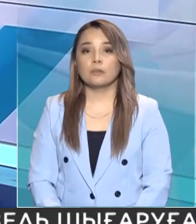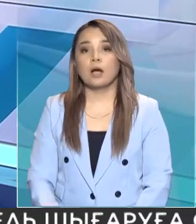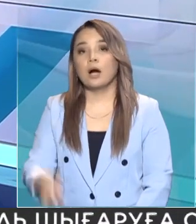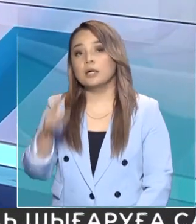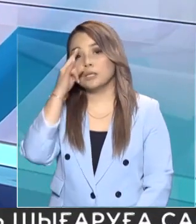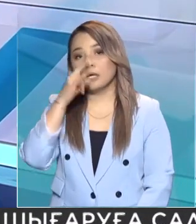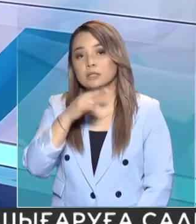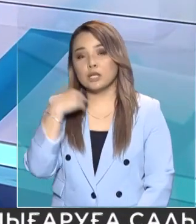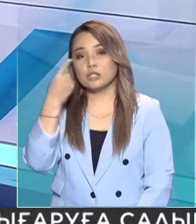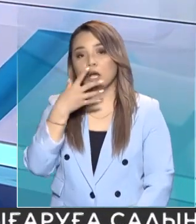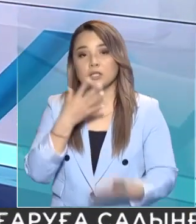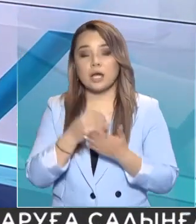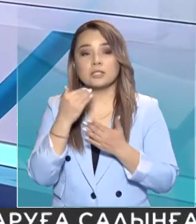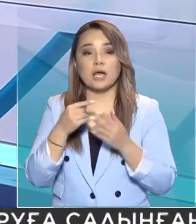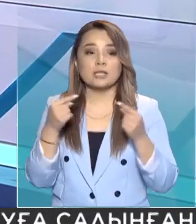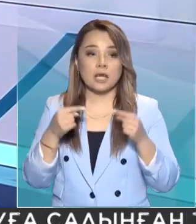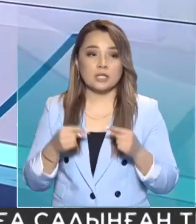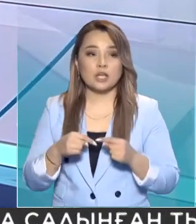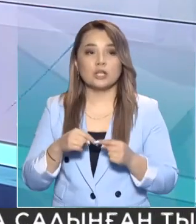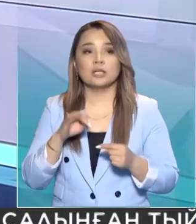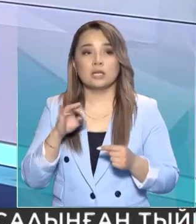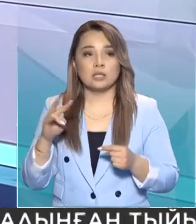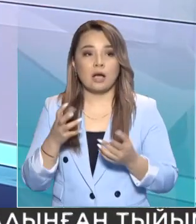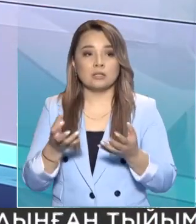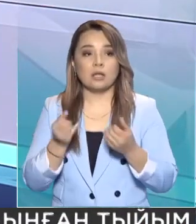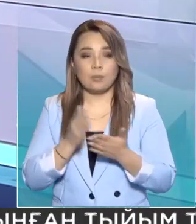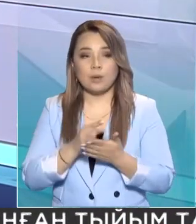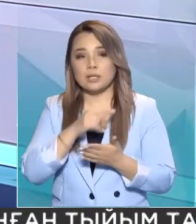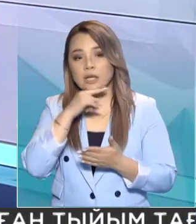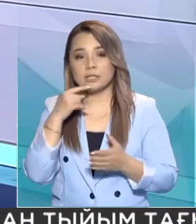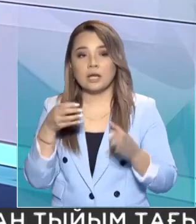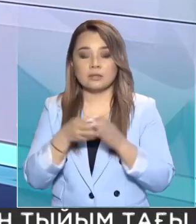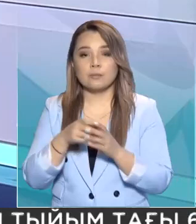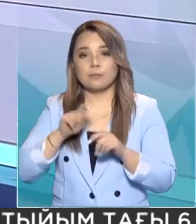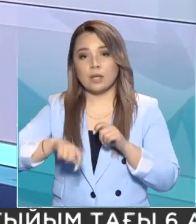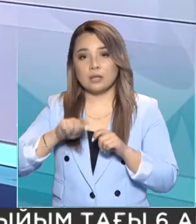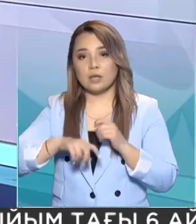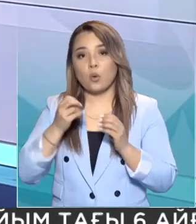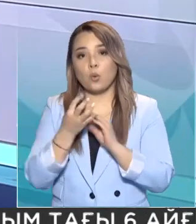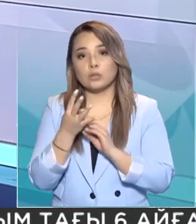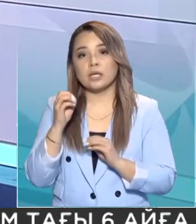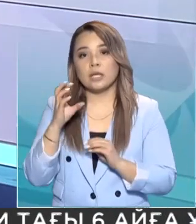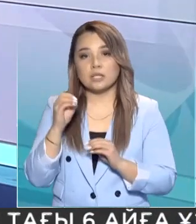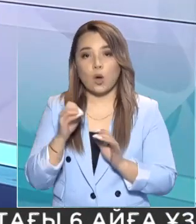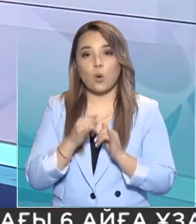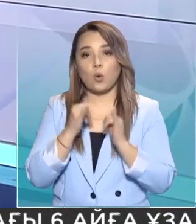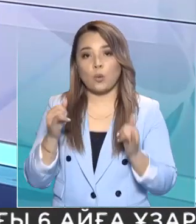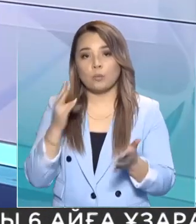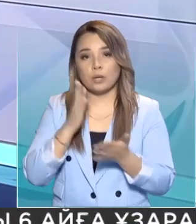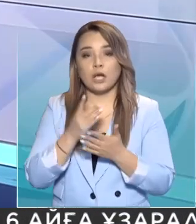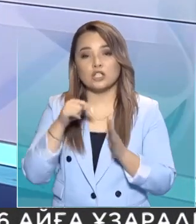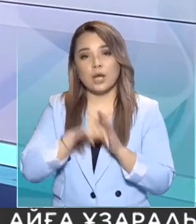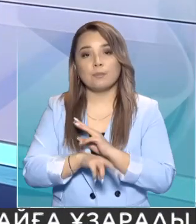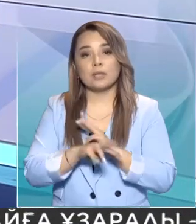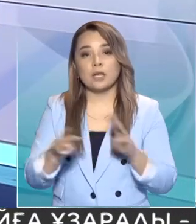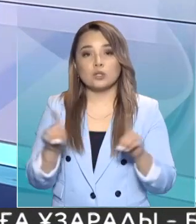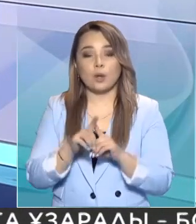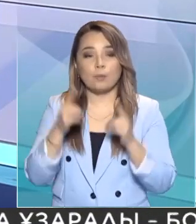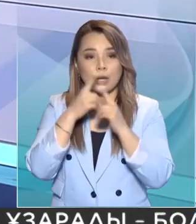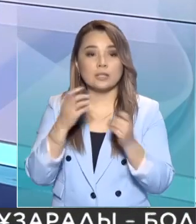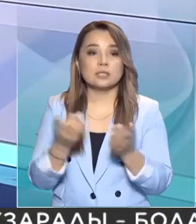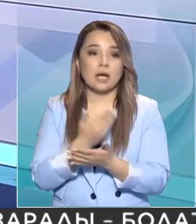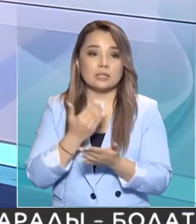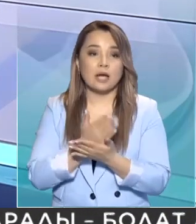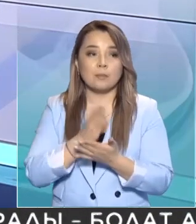Ал Қазақстанның жеке сәйкестендіру нөмірін алған ресейліктердің саны былтырмен салыстырғанда 14 есе көбейді. Ішкі істер министрлігінің